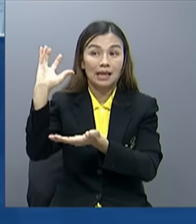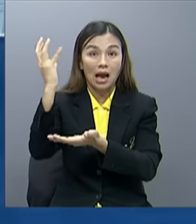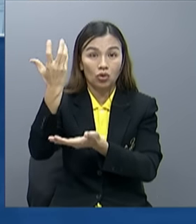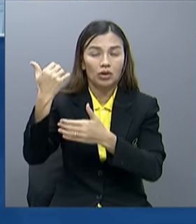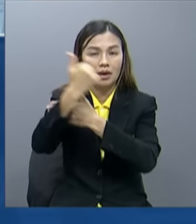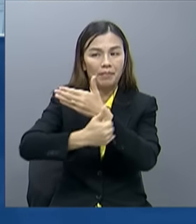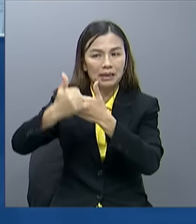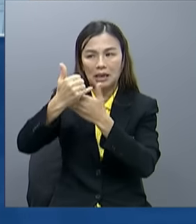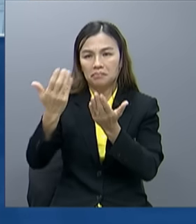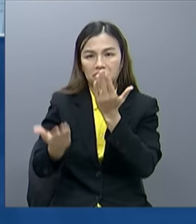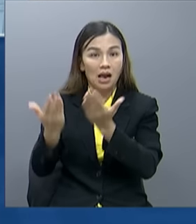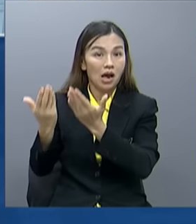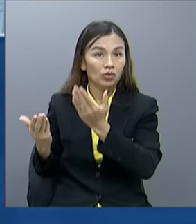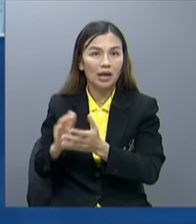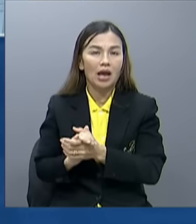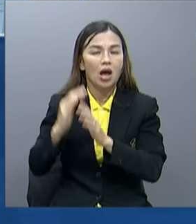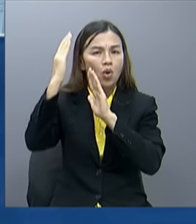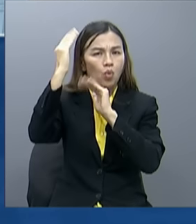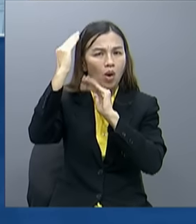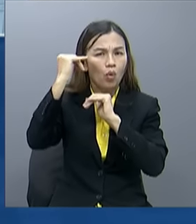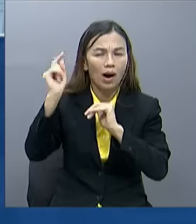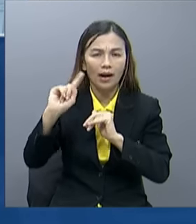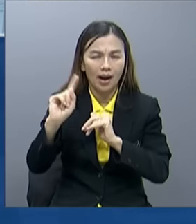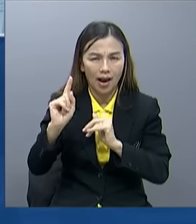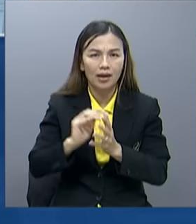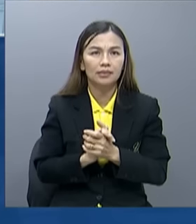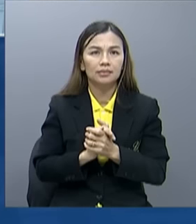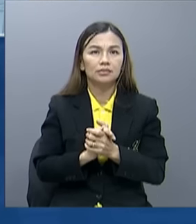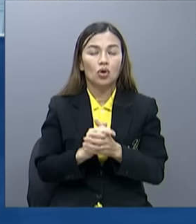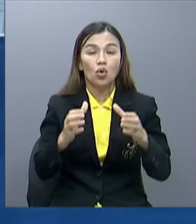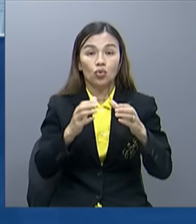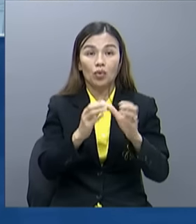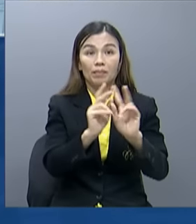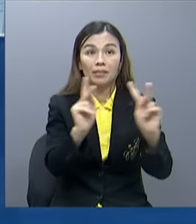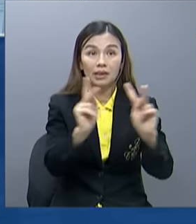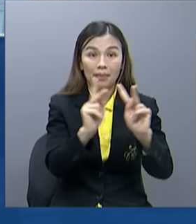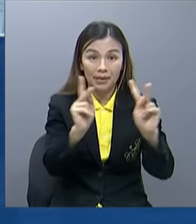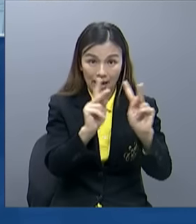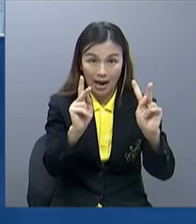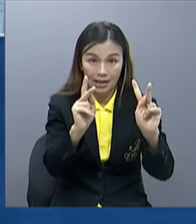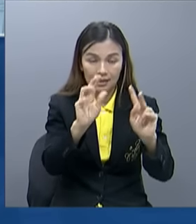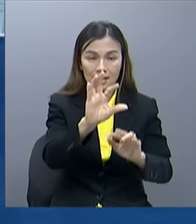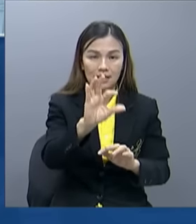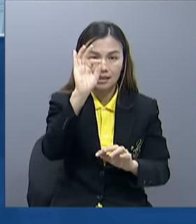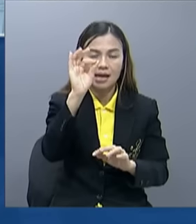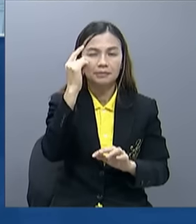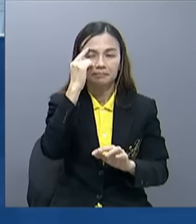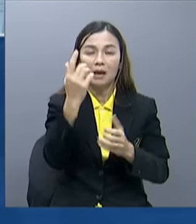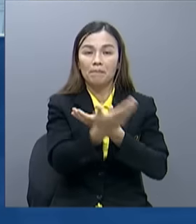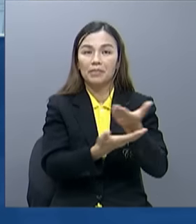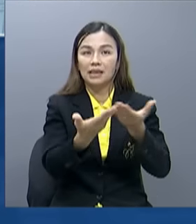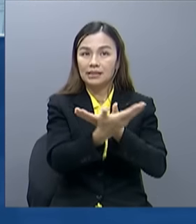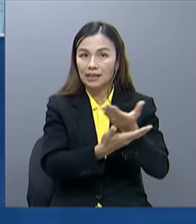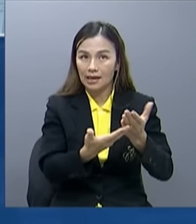ก็ความคาดหวังก็คือคิดว่าทางคณะกรรมการคัดเลือกนะฮะจะพิจารณาผู้